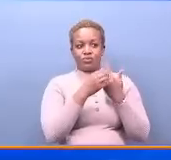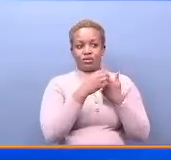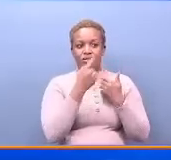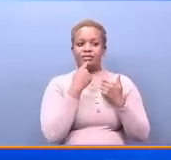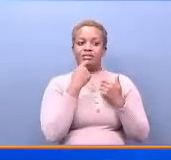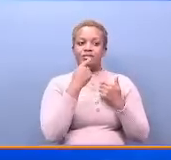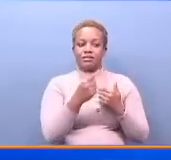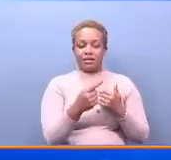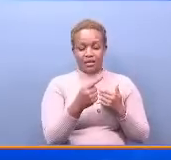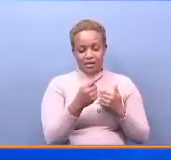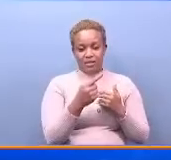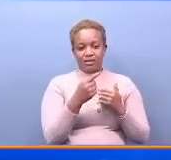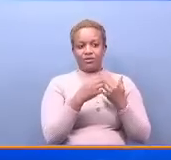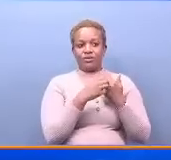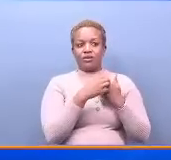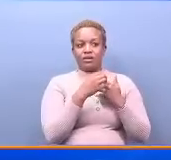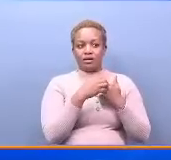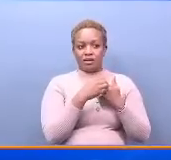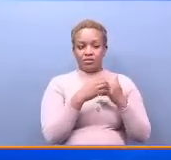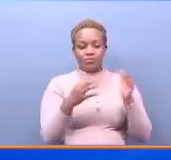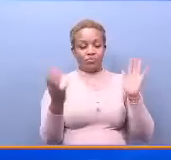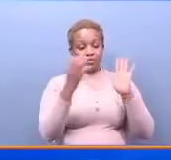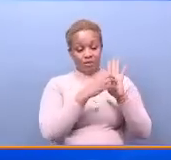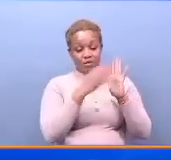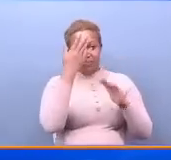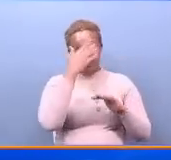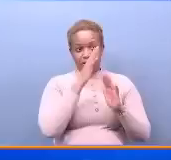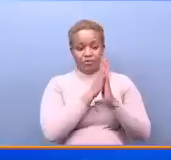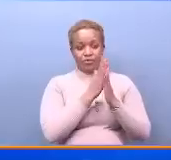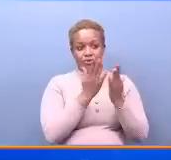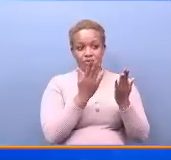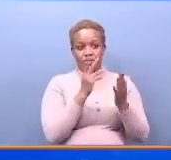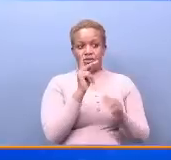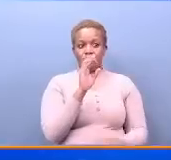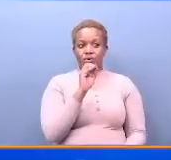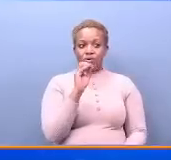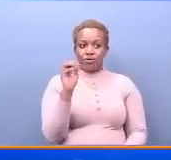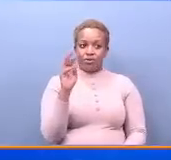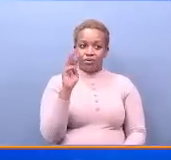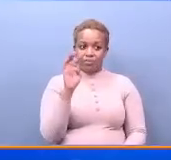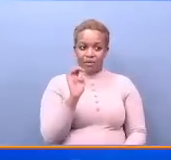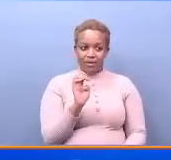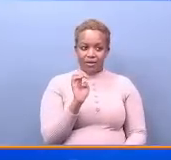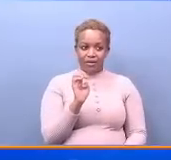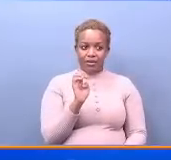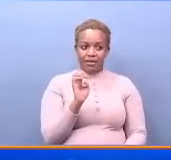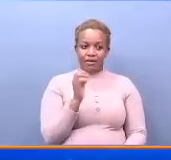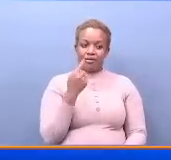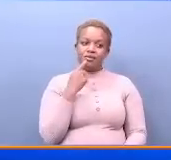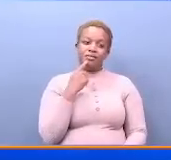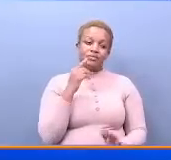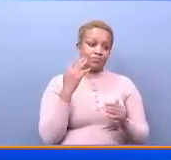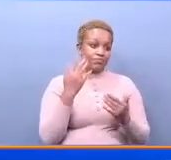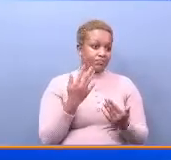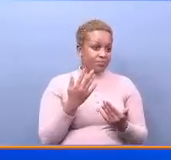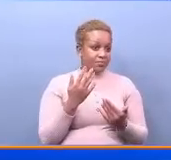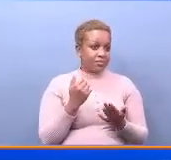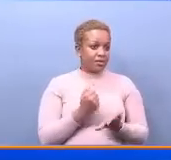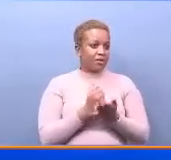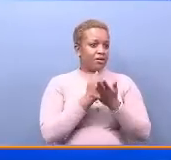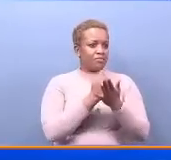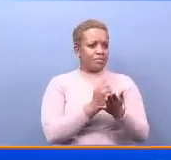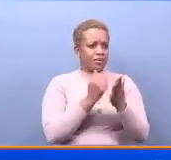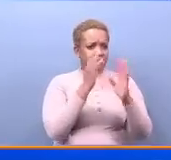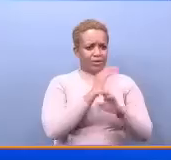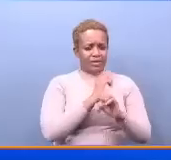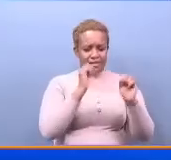kwa Facebook yake. Martha Koome. Aweke kwa Facebook yake. Juzi attacks ni mingi na aseme hakusaidiwa na Rais wala Raila. Mimi sijasaidiwa